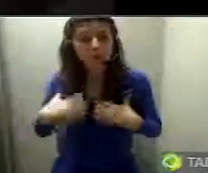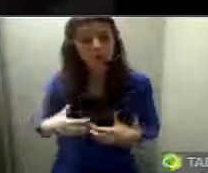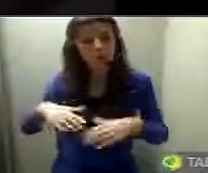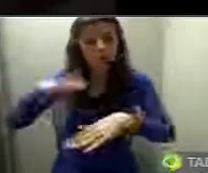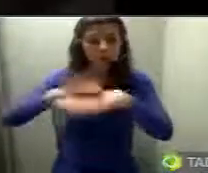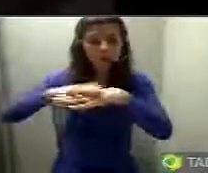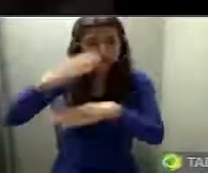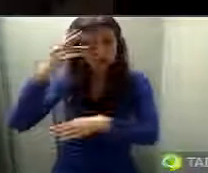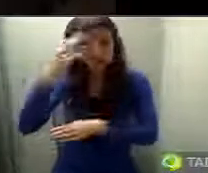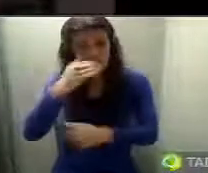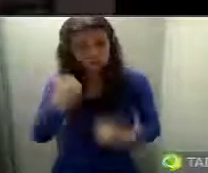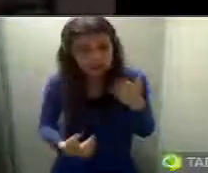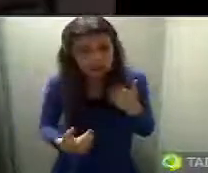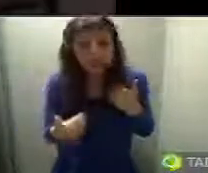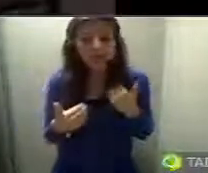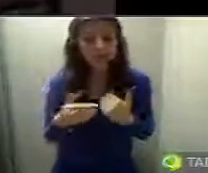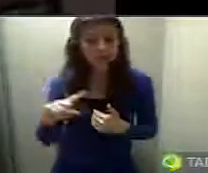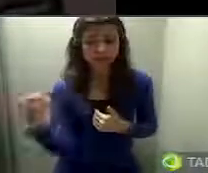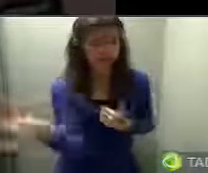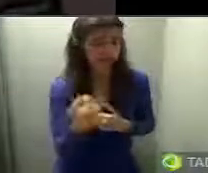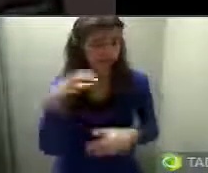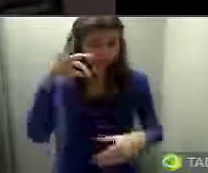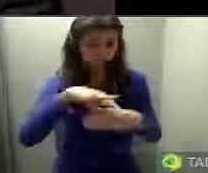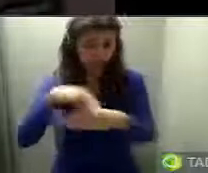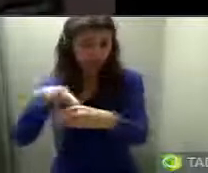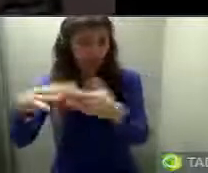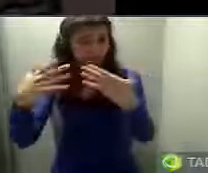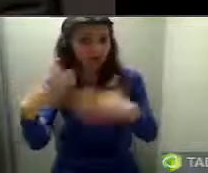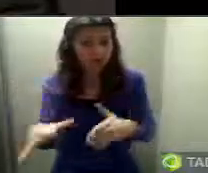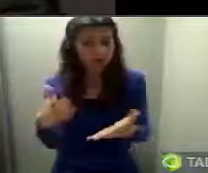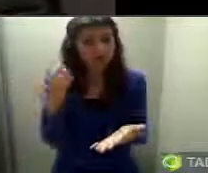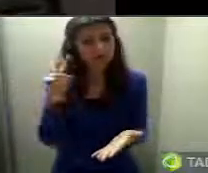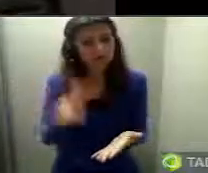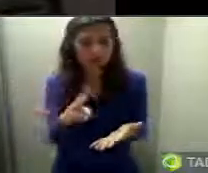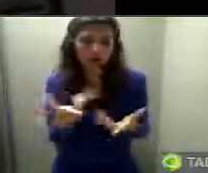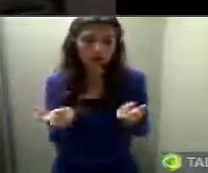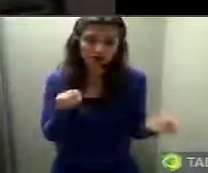handicap. Donc, c'était vraiment un panel important